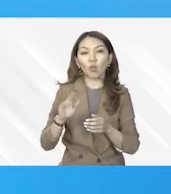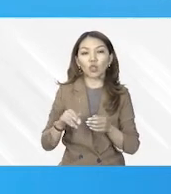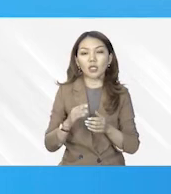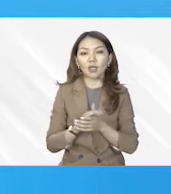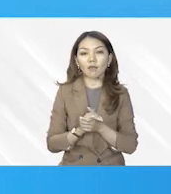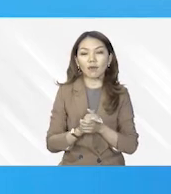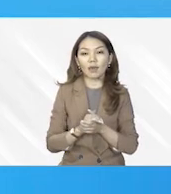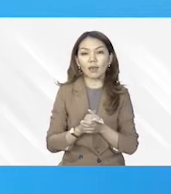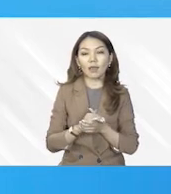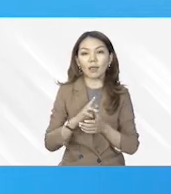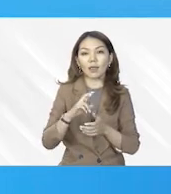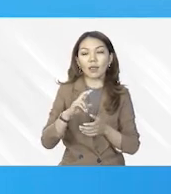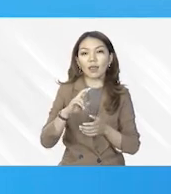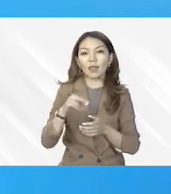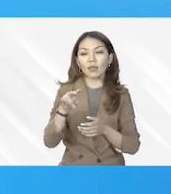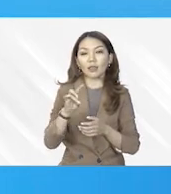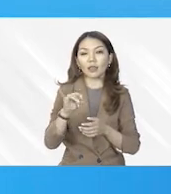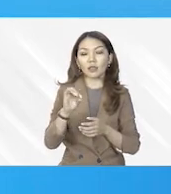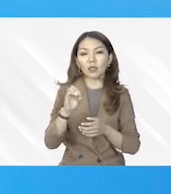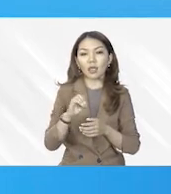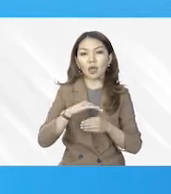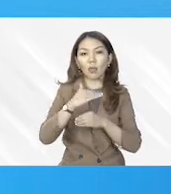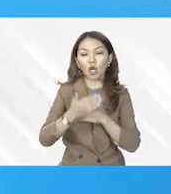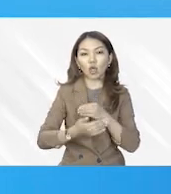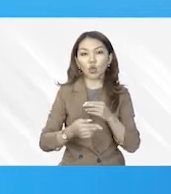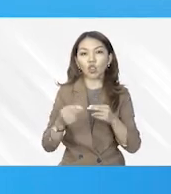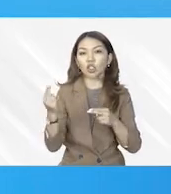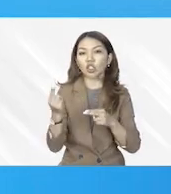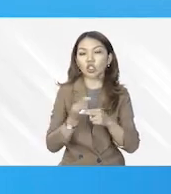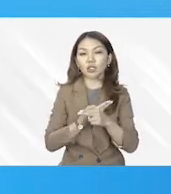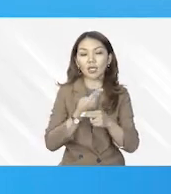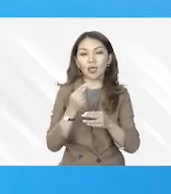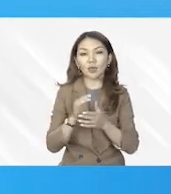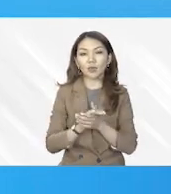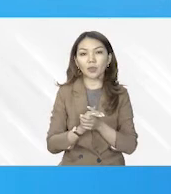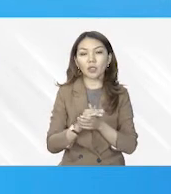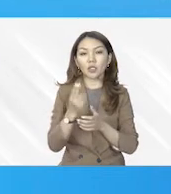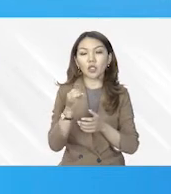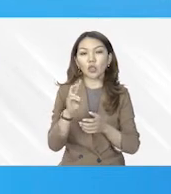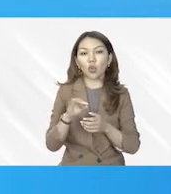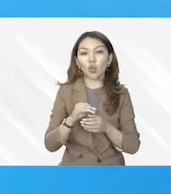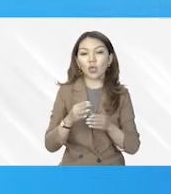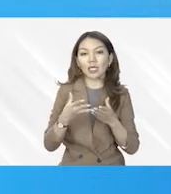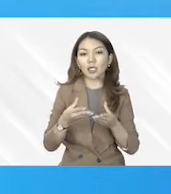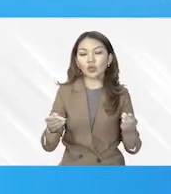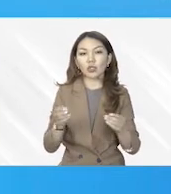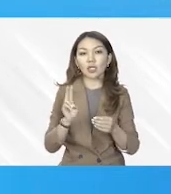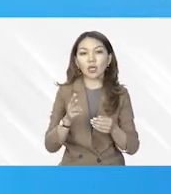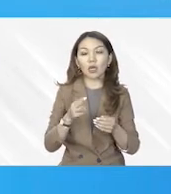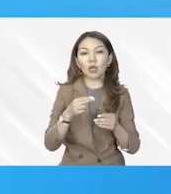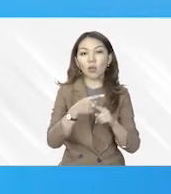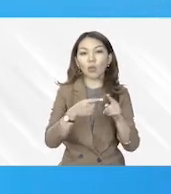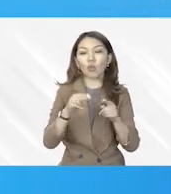ядерная оболочка в клетке исчезает. Центриоли расходятся к полюсам и образуется